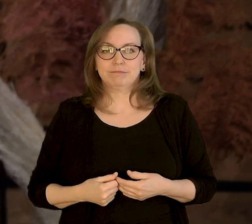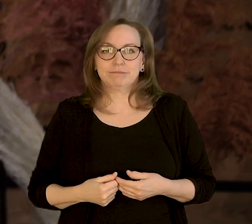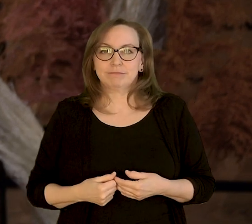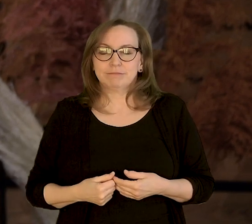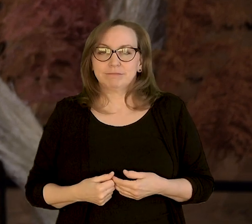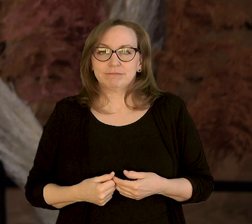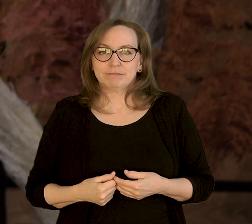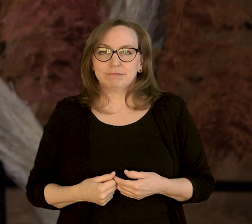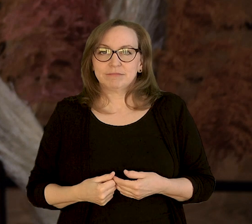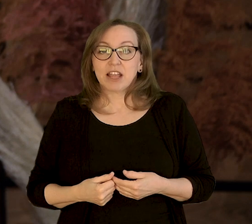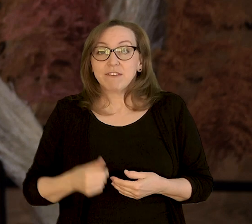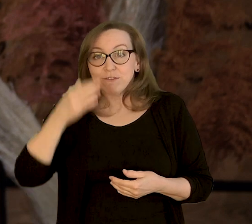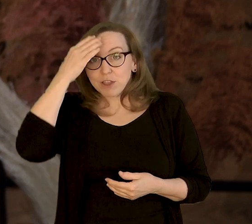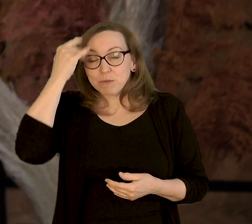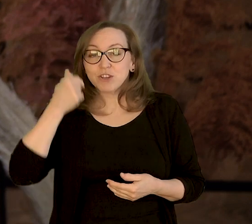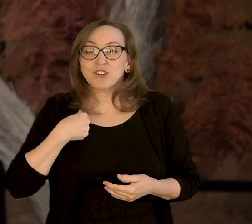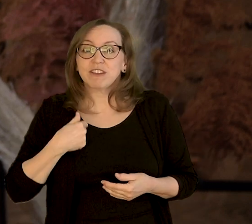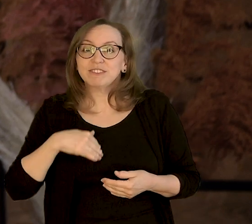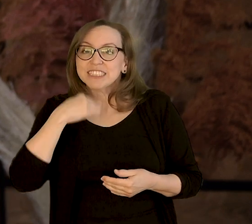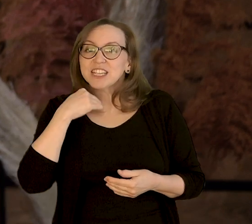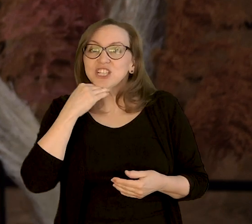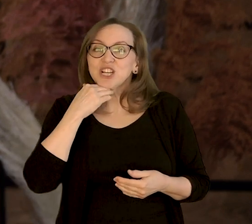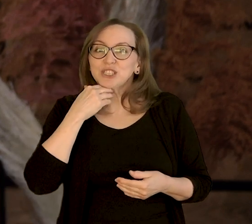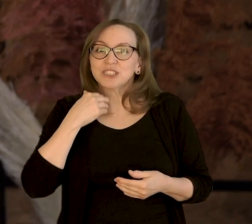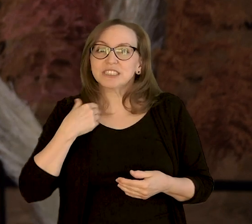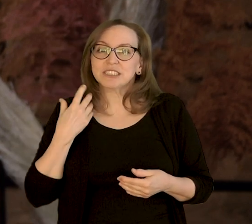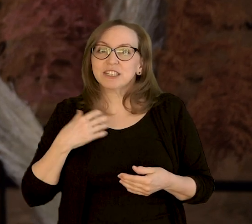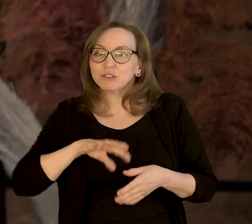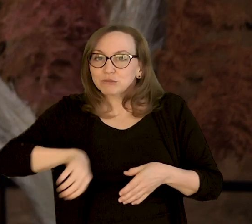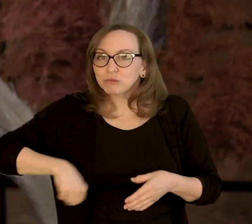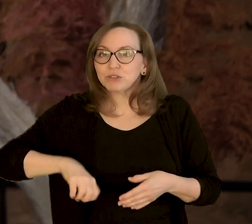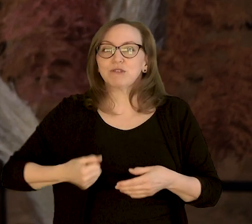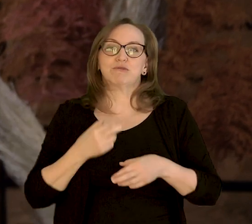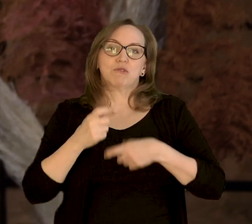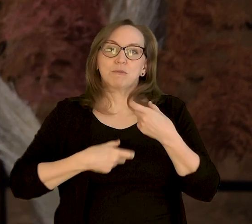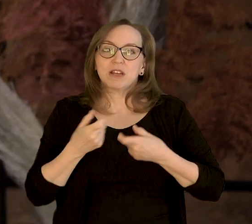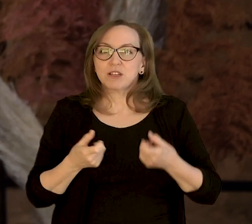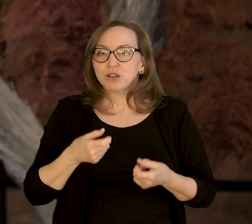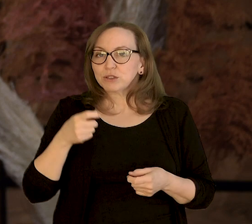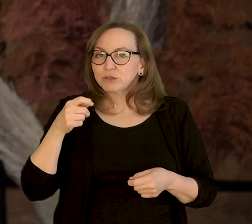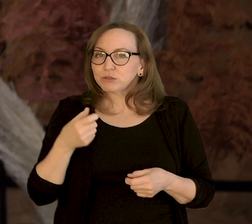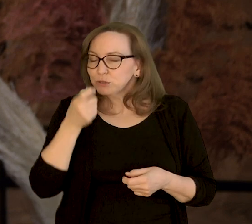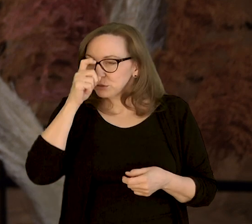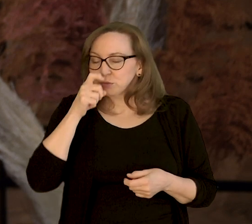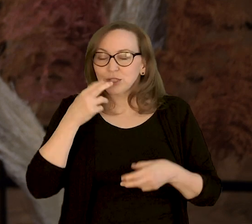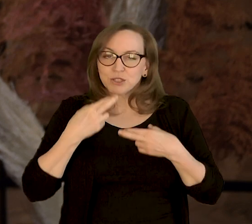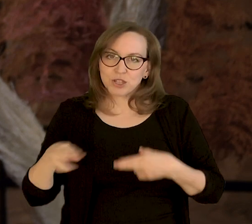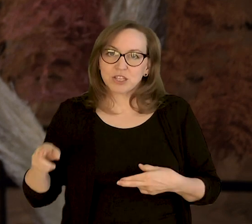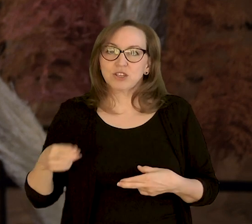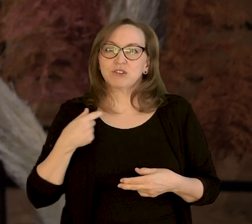że popełnili wystarczające przestępstwa, aby być skazanymi na tę najokrutniejszą z